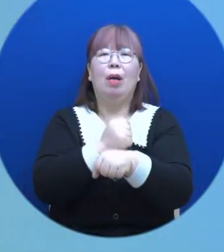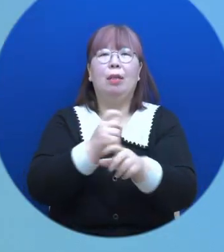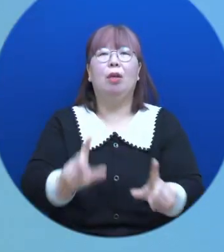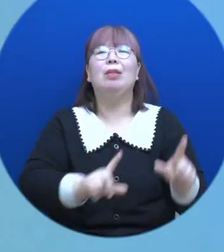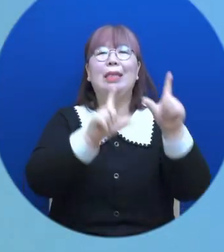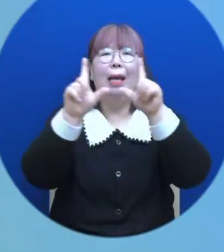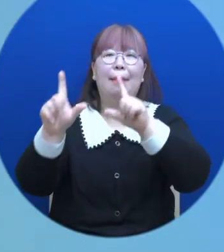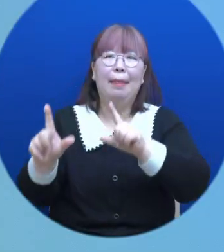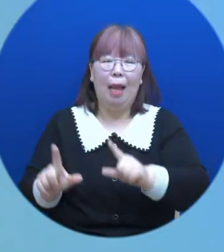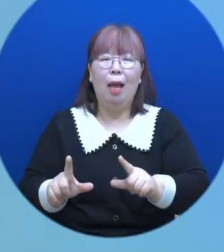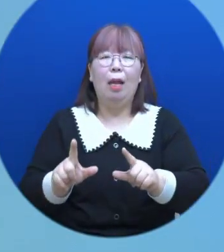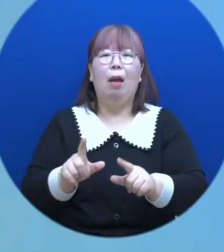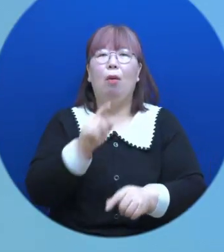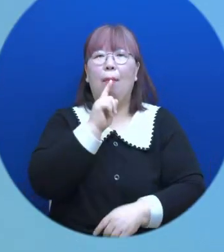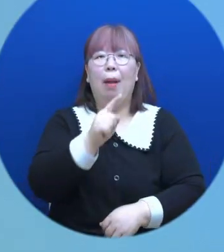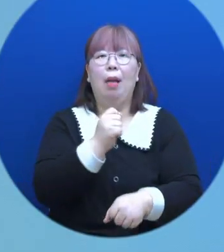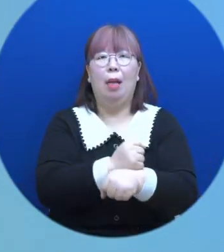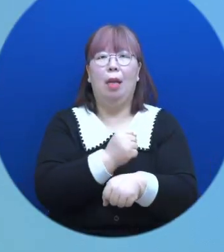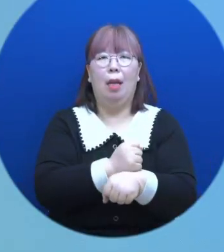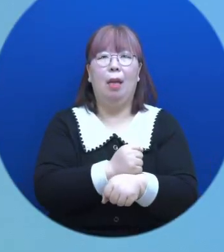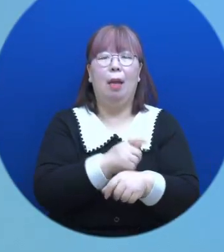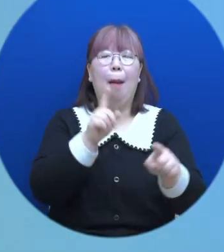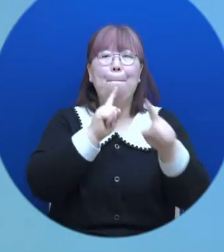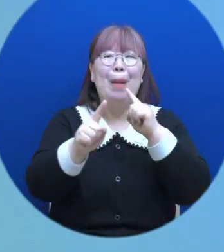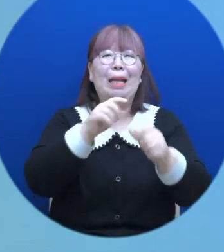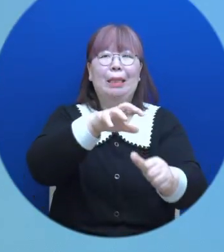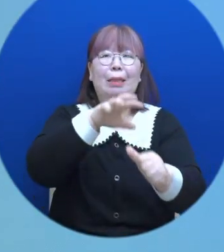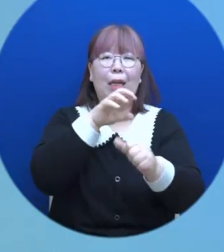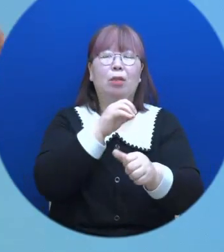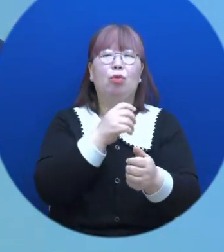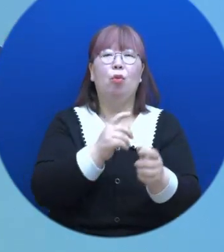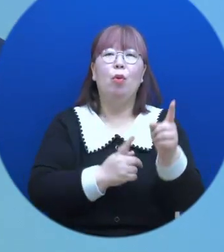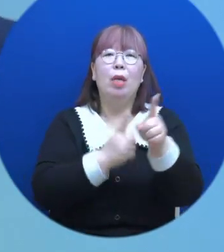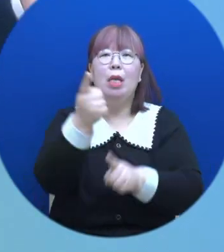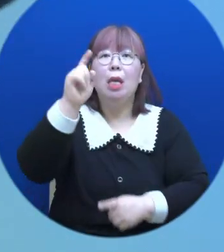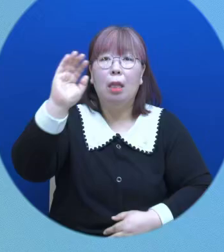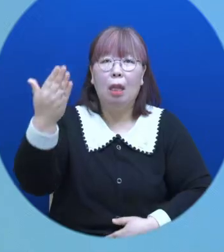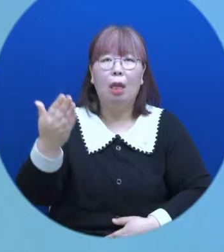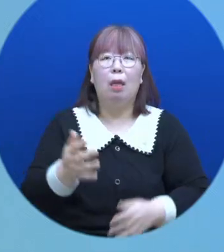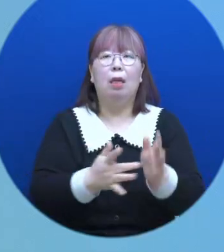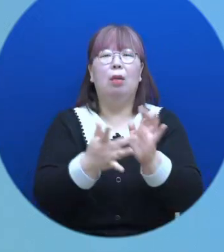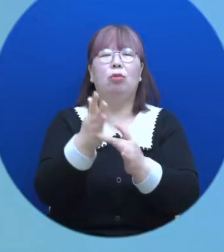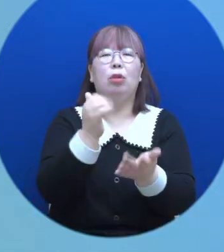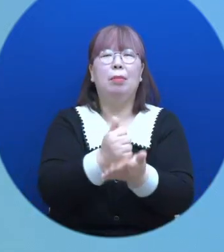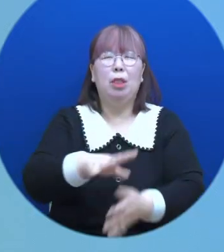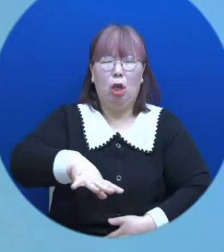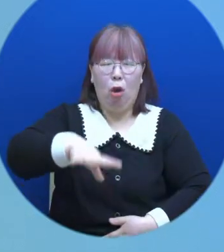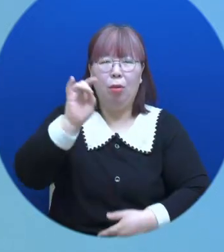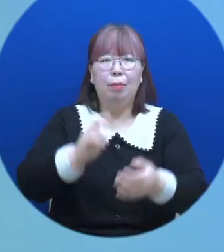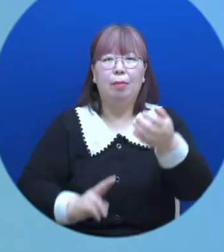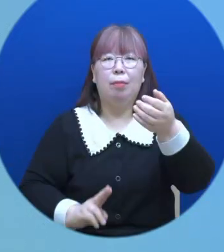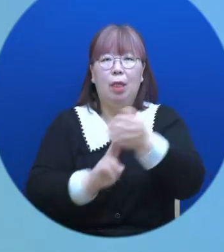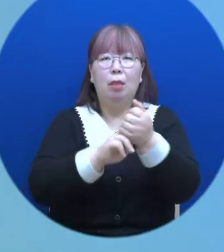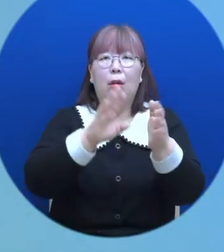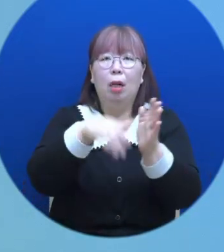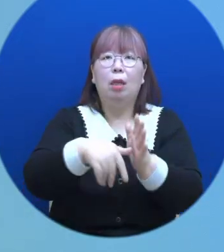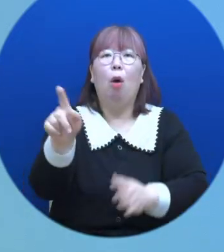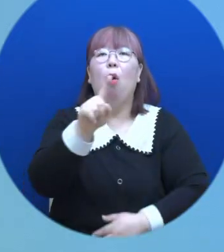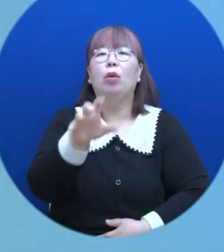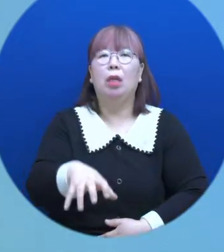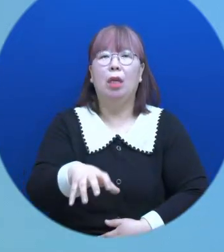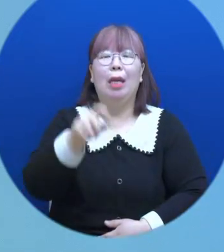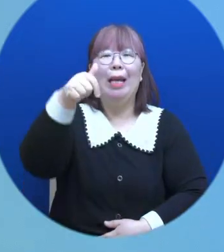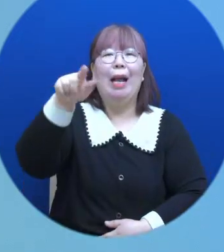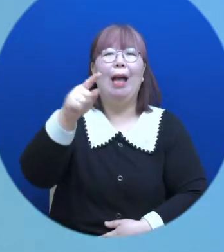가지고 물리치고 있는 것을 보게 됩니다. 예수님께서 처음 기적을 행합니다. 어디에서요?